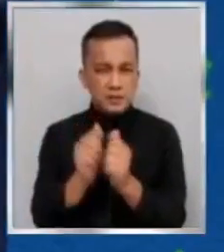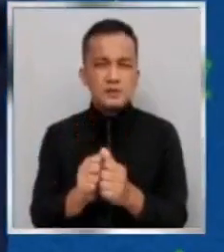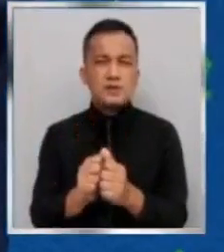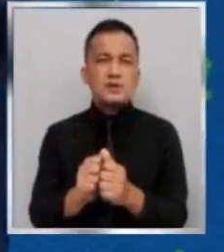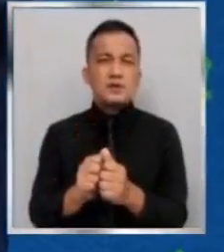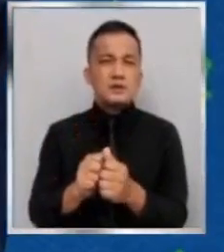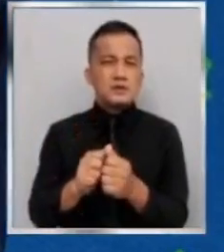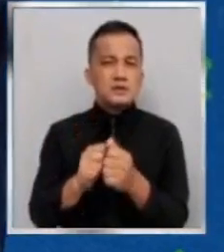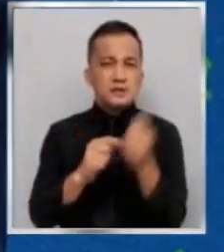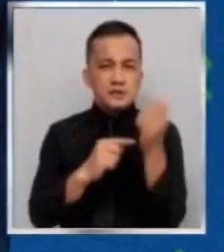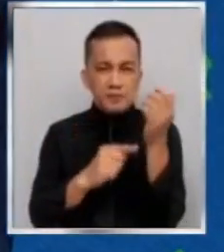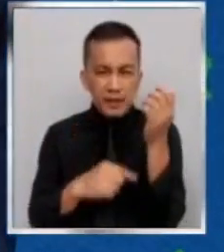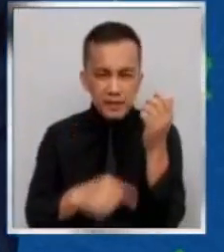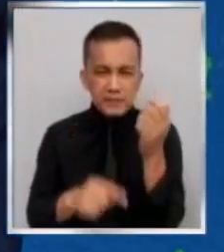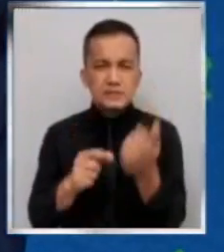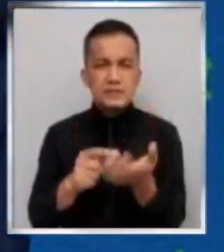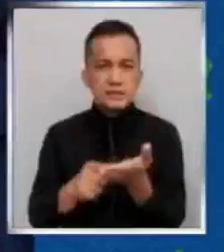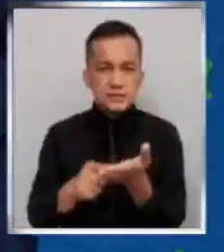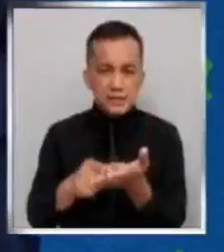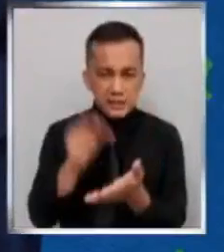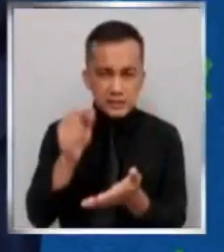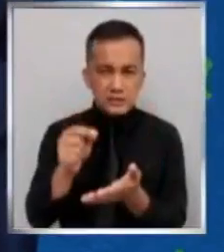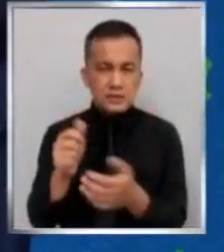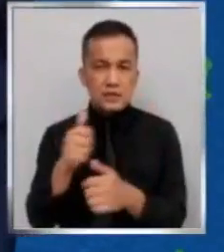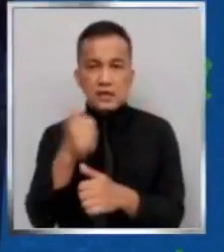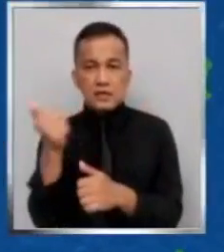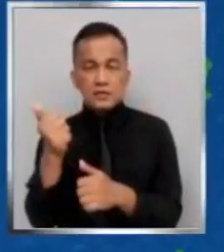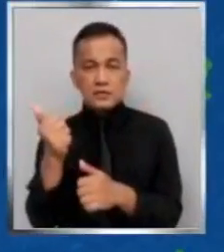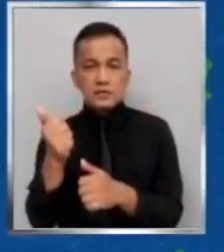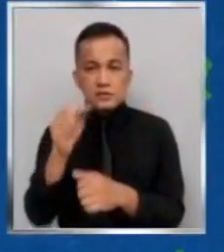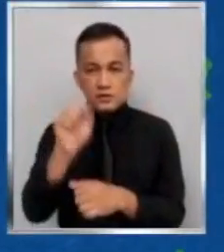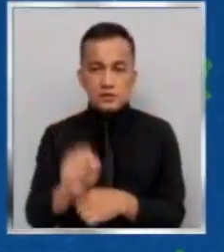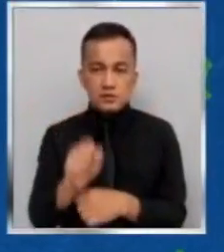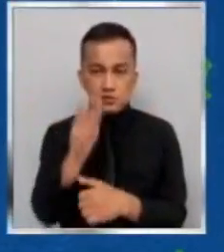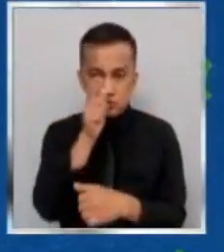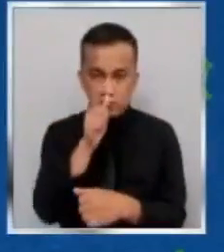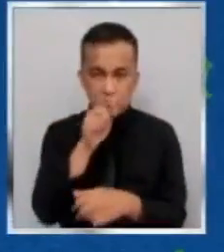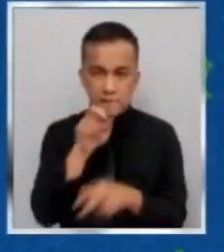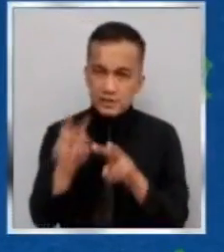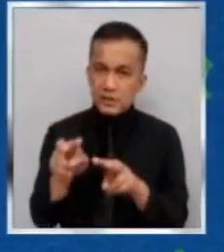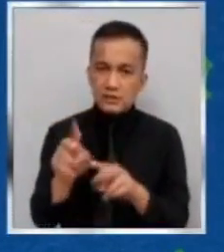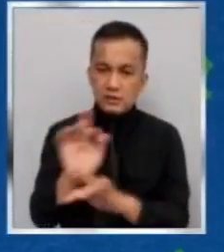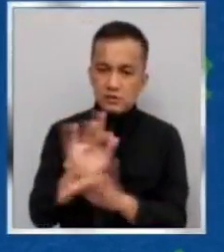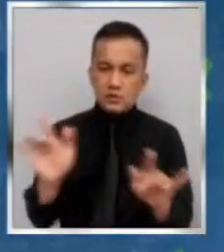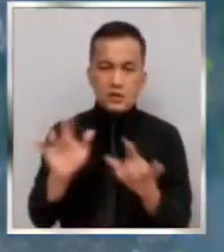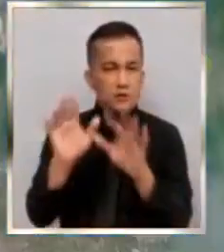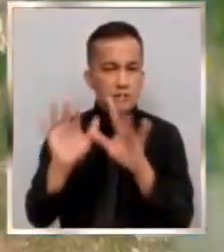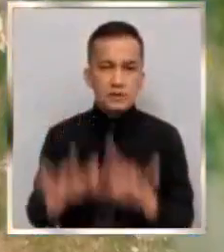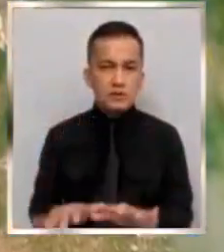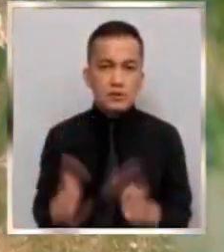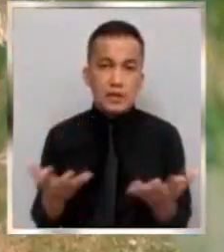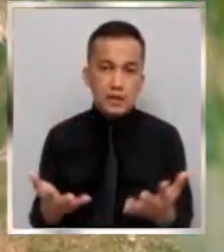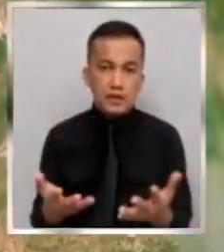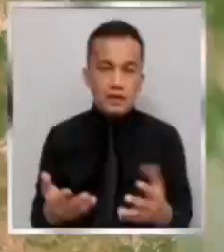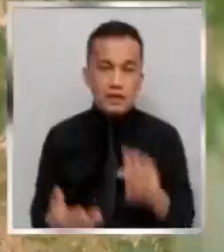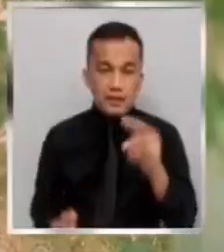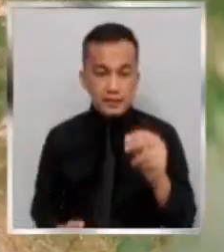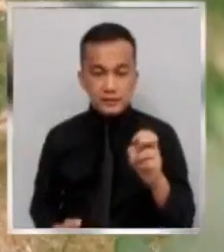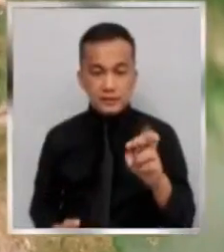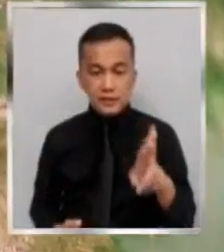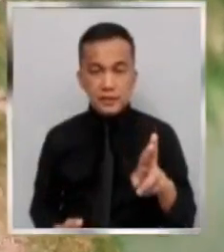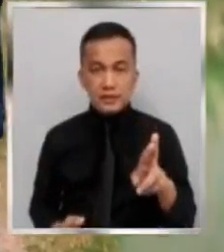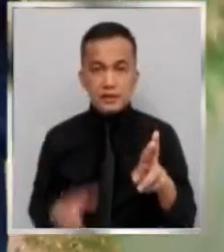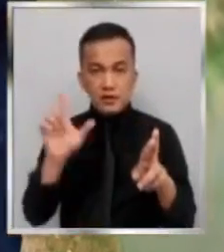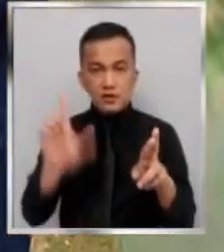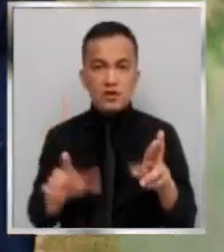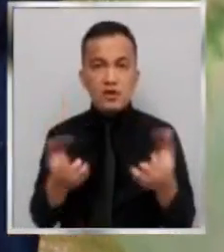ibang bahagi ng Central Luzon, Southern Luzon, makikita nyo walang ulan. Sa Metro Manila, mababa ang tsansa ng ulan kaya